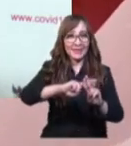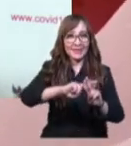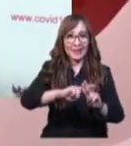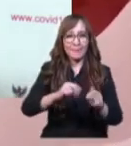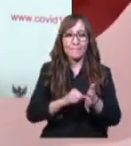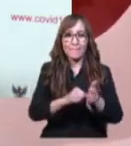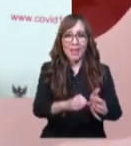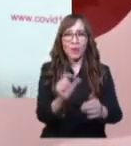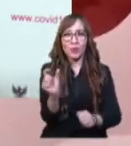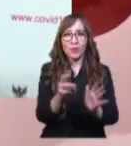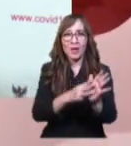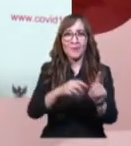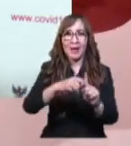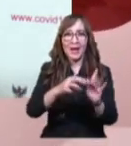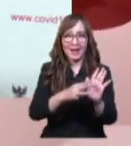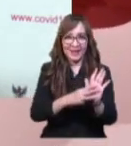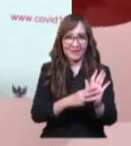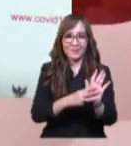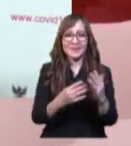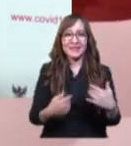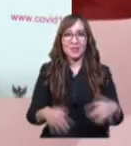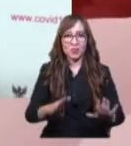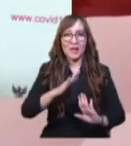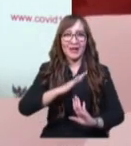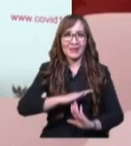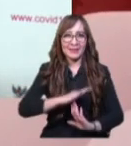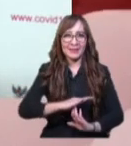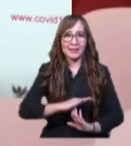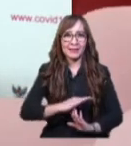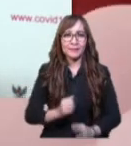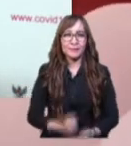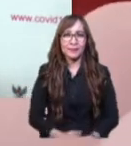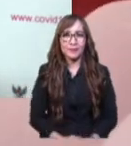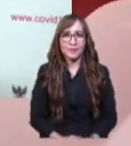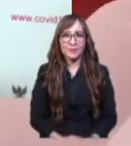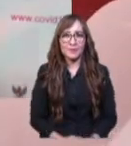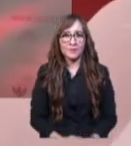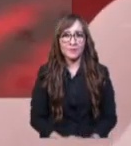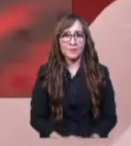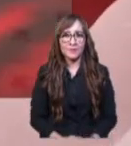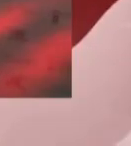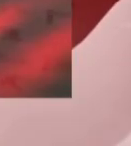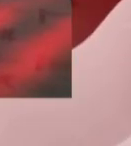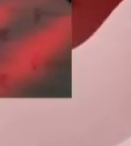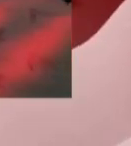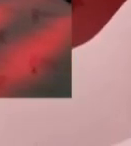Bantuan UMKM, dan kami masih akan kembali sesaat lagi setelah informasi berikut.